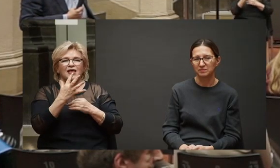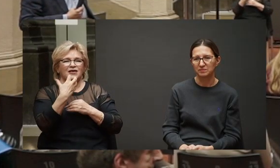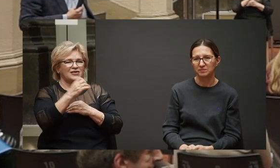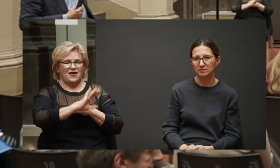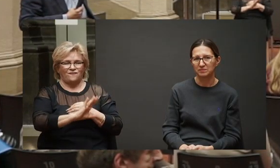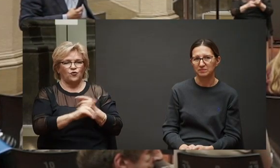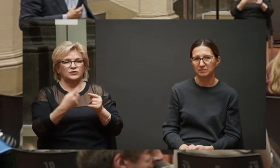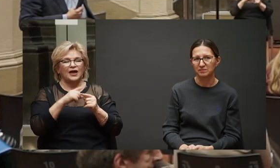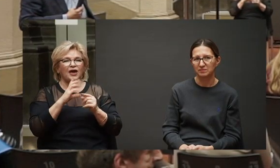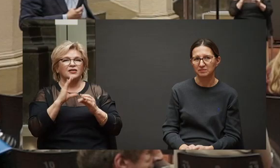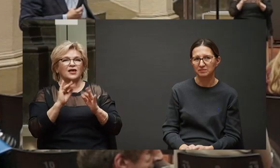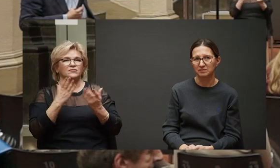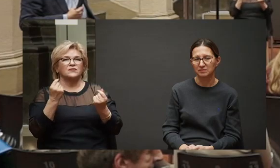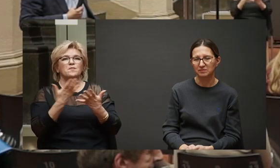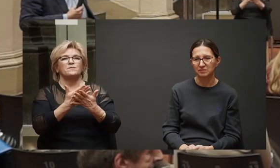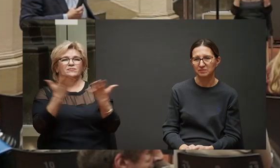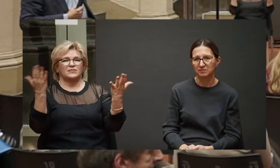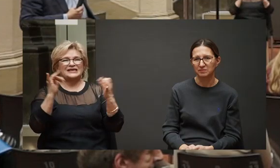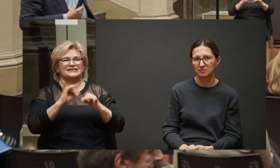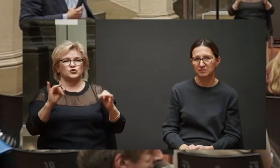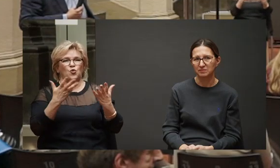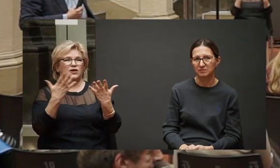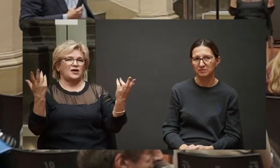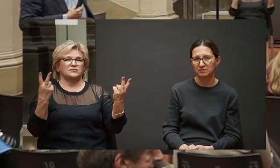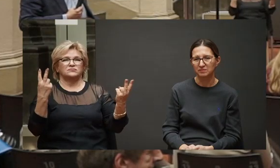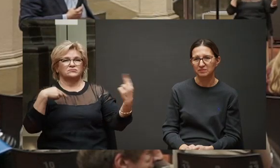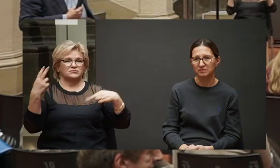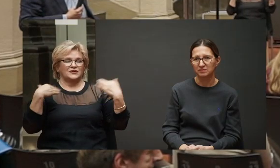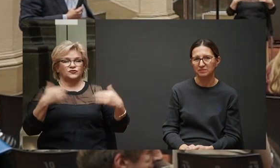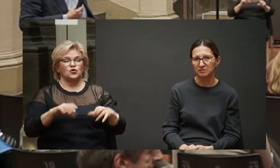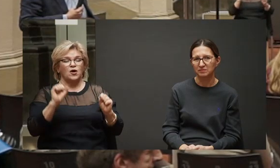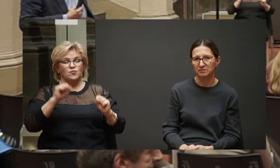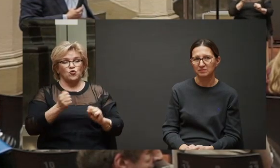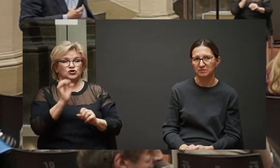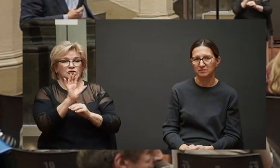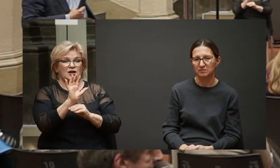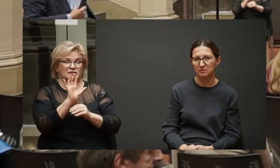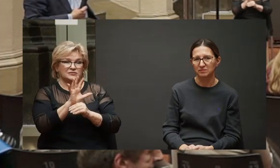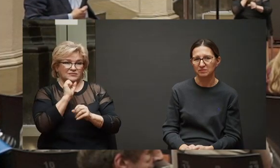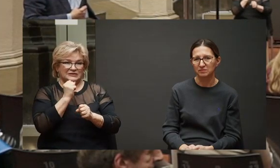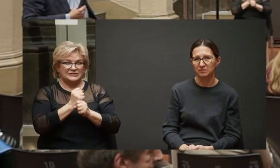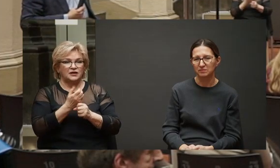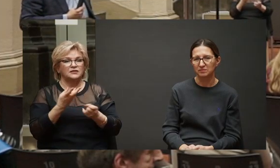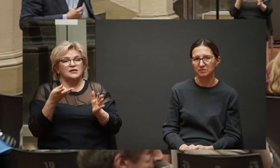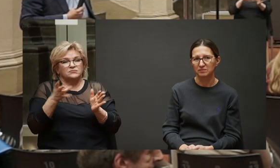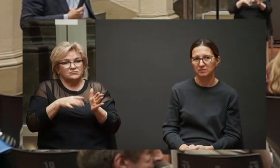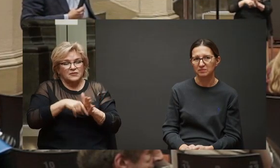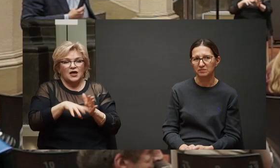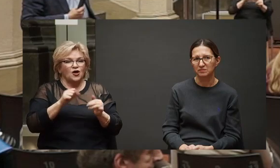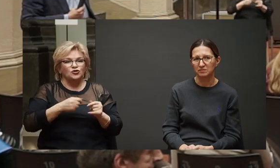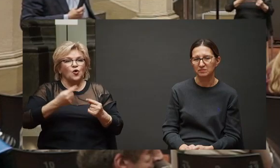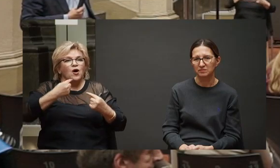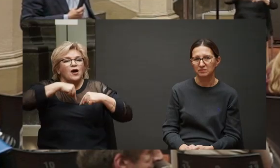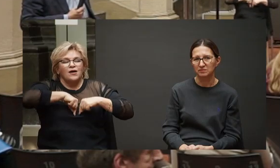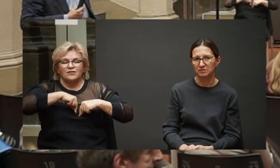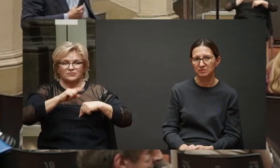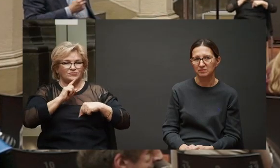какая-то поверхностная для меня история. То есть ты можешь сфотографировать, это останется в телефоне, но это не останется где-то